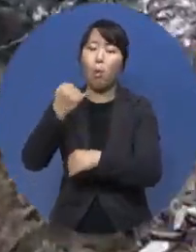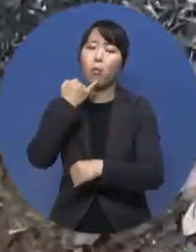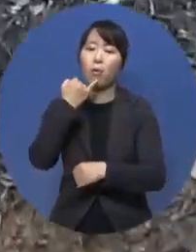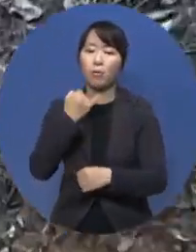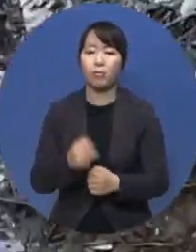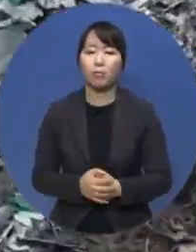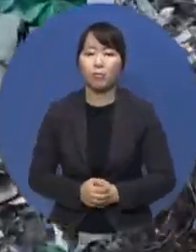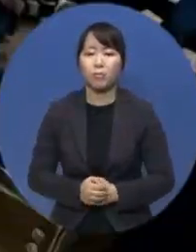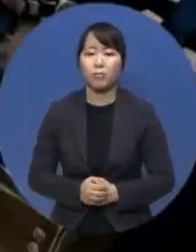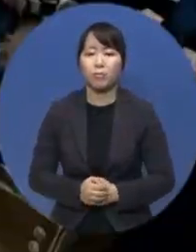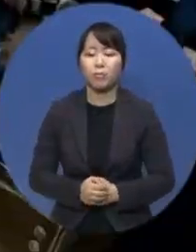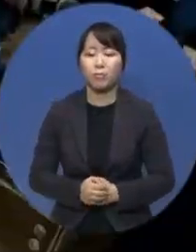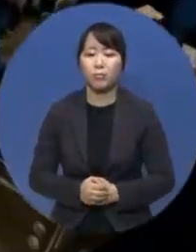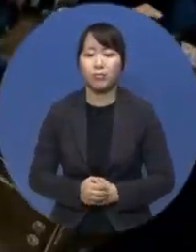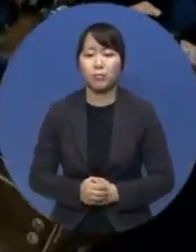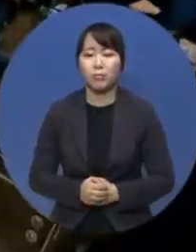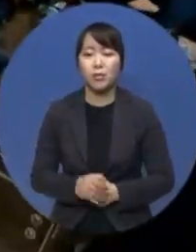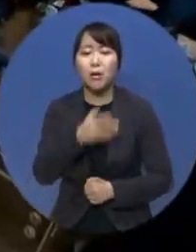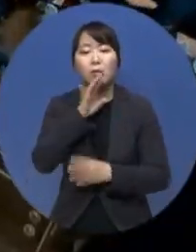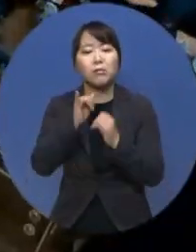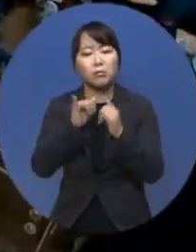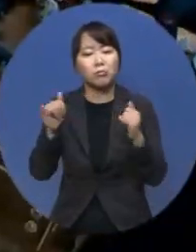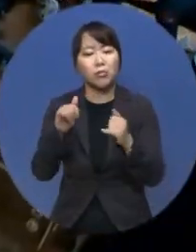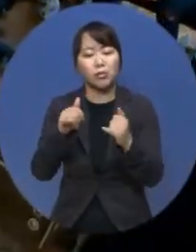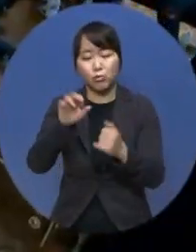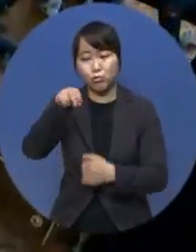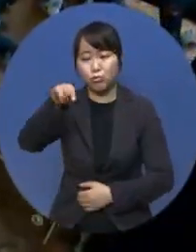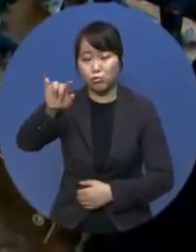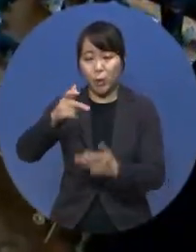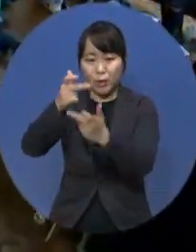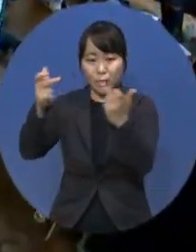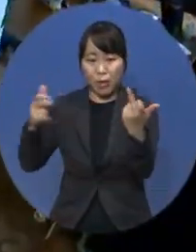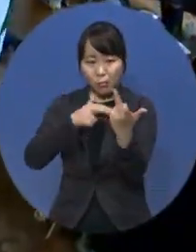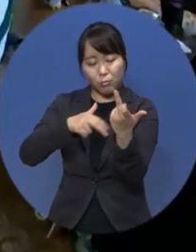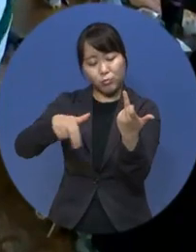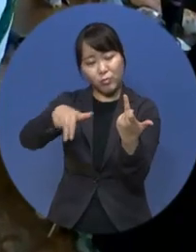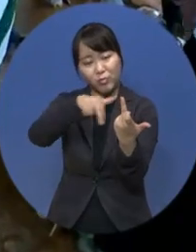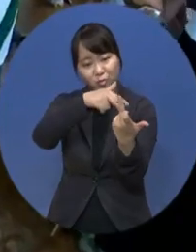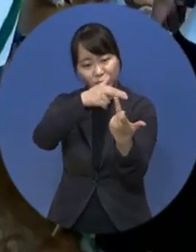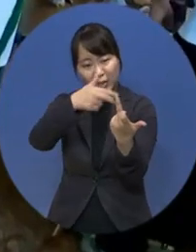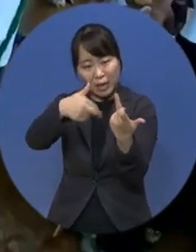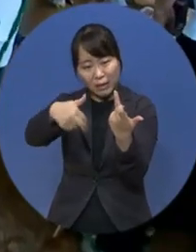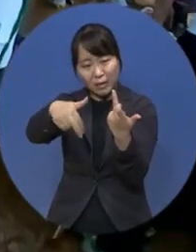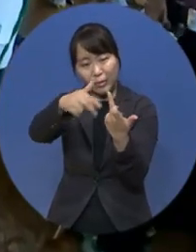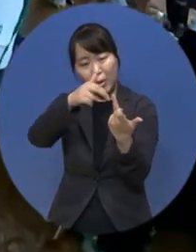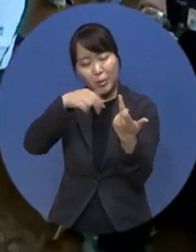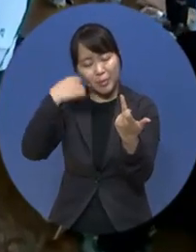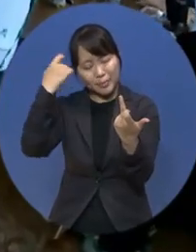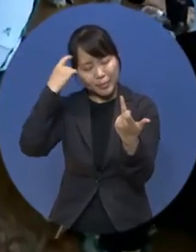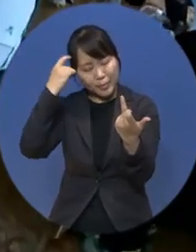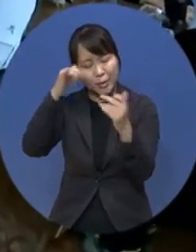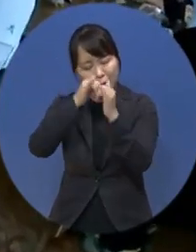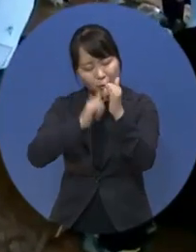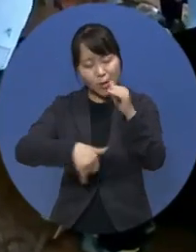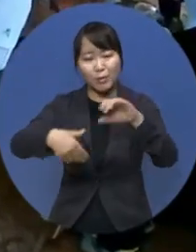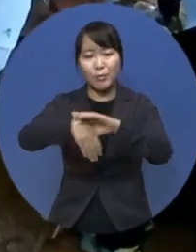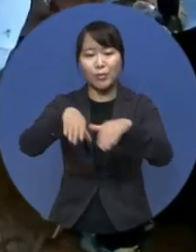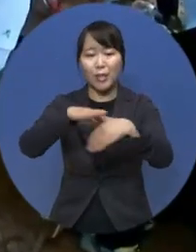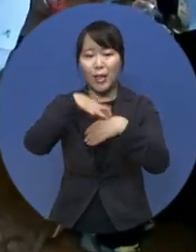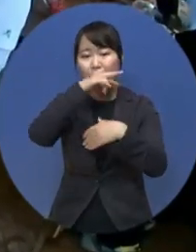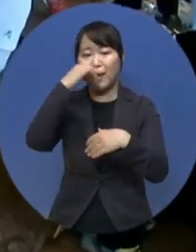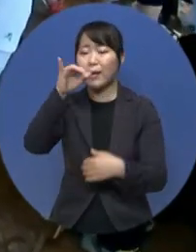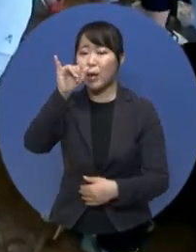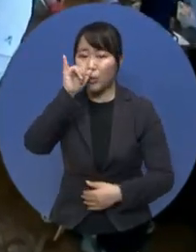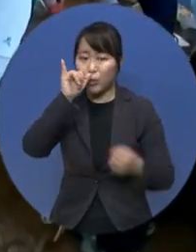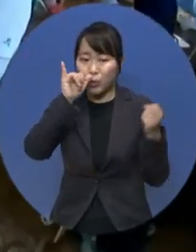있습니다 어르신들은 우면산 둘레길이 산책과 사색의 길로 역사와 문화의 향기가 나는